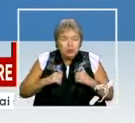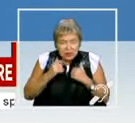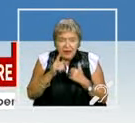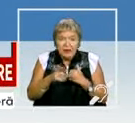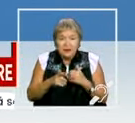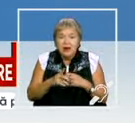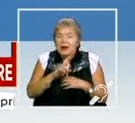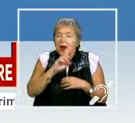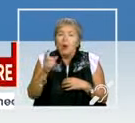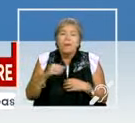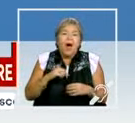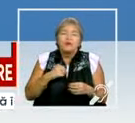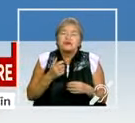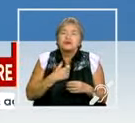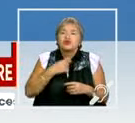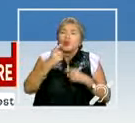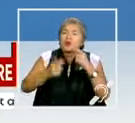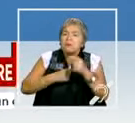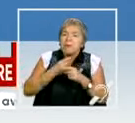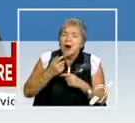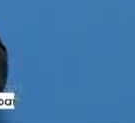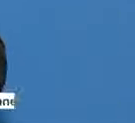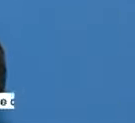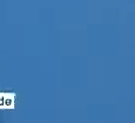supraviețuit, nu au mai avut sechele sau